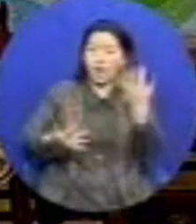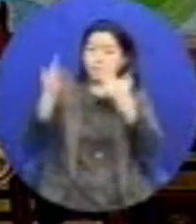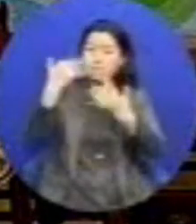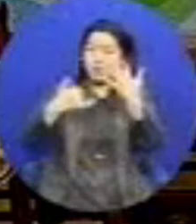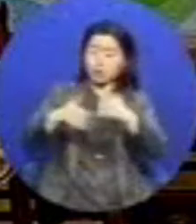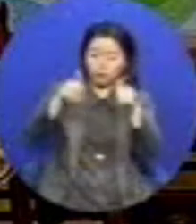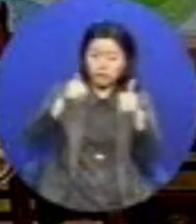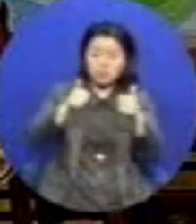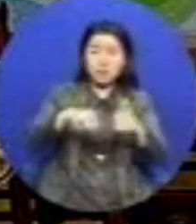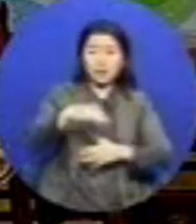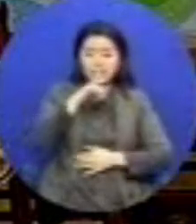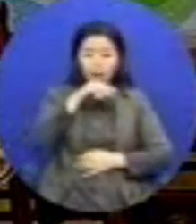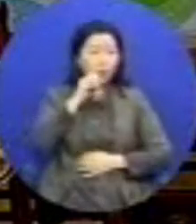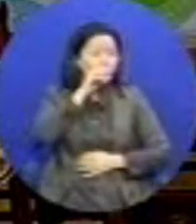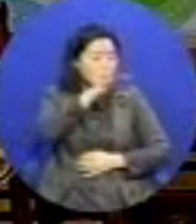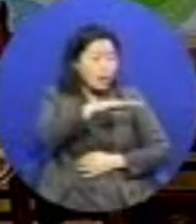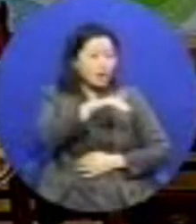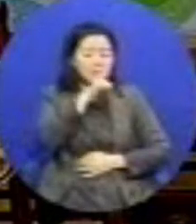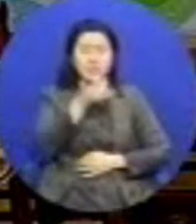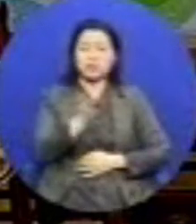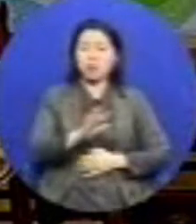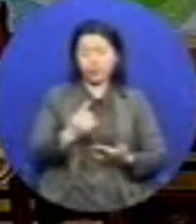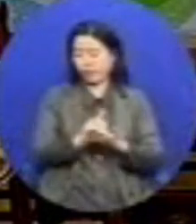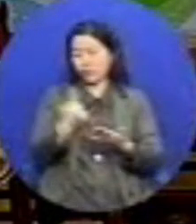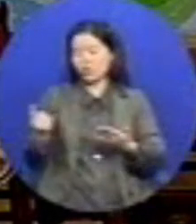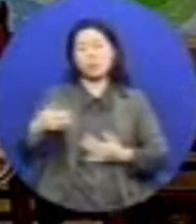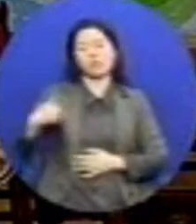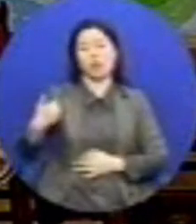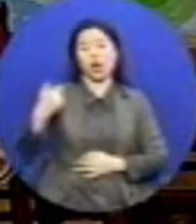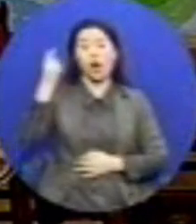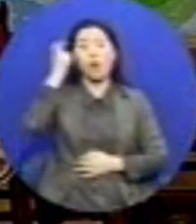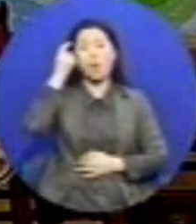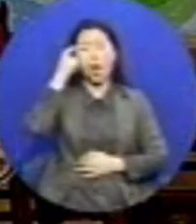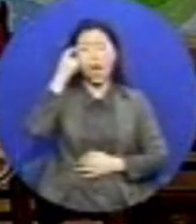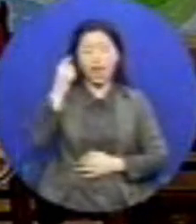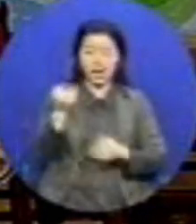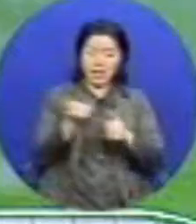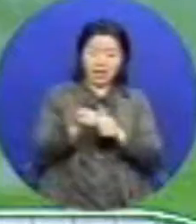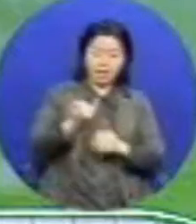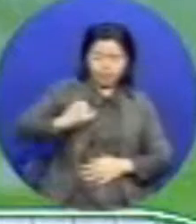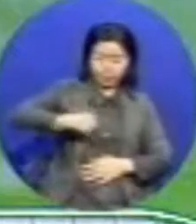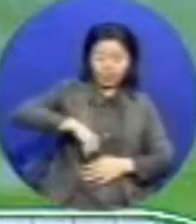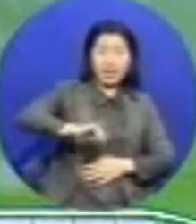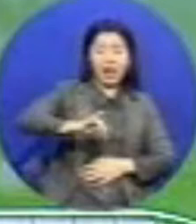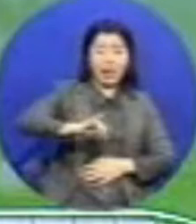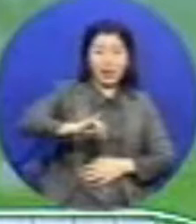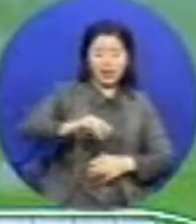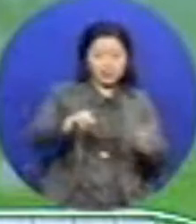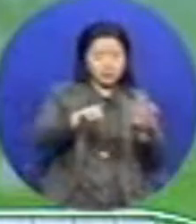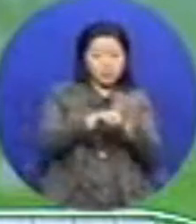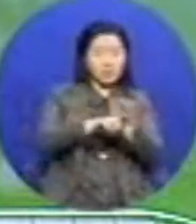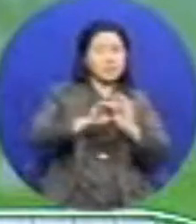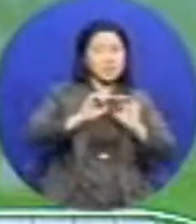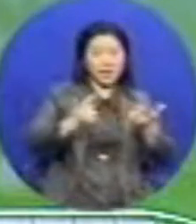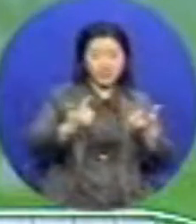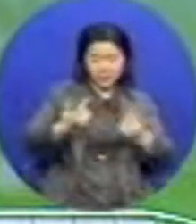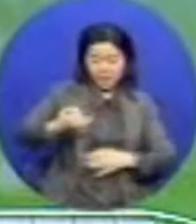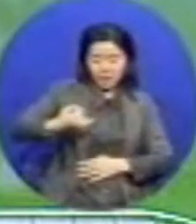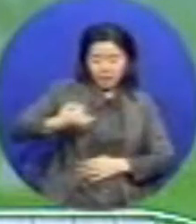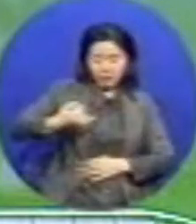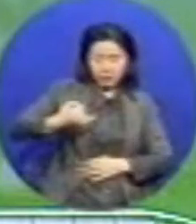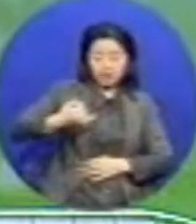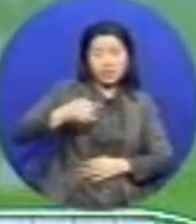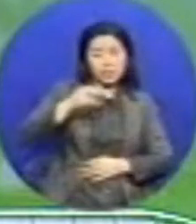떠나지를 못하는 겁니다 4위 들 때문이었어요 믿지 않는 4위 들 따위 둘이 있었는데